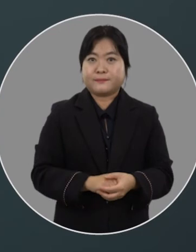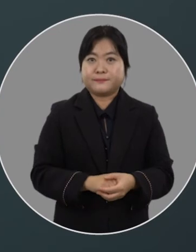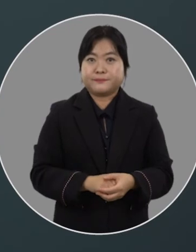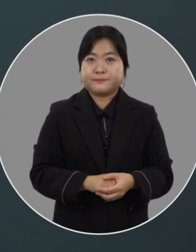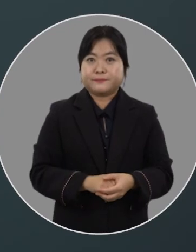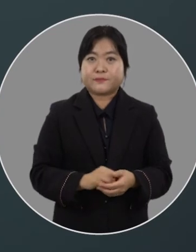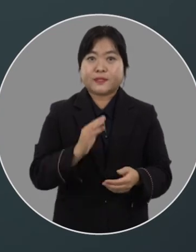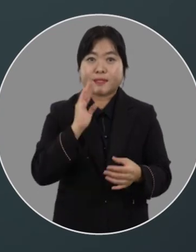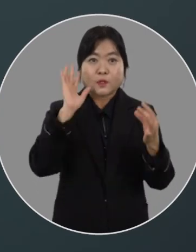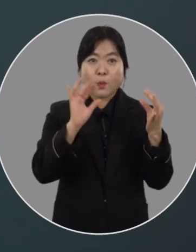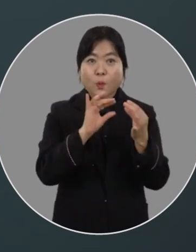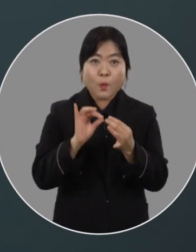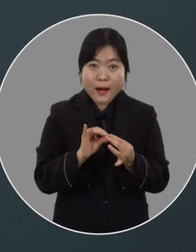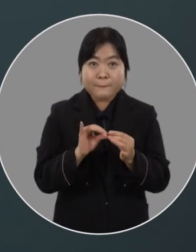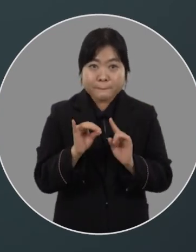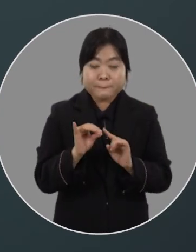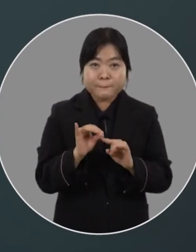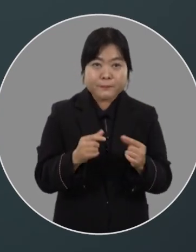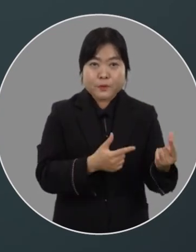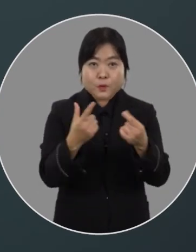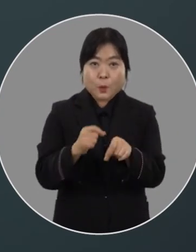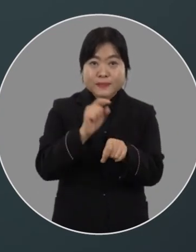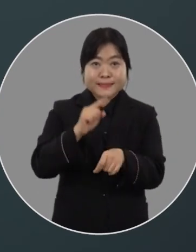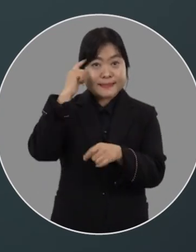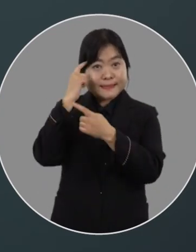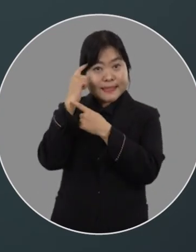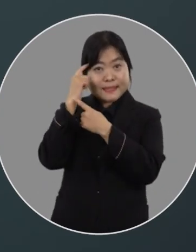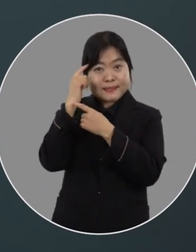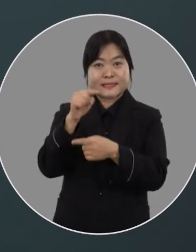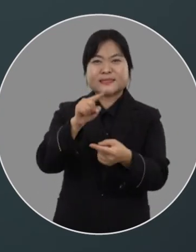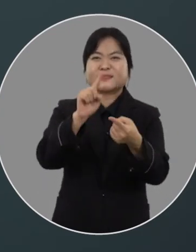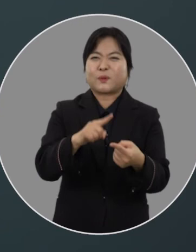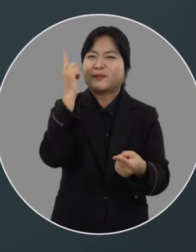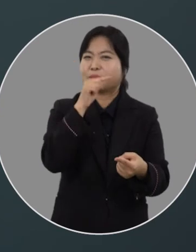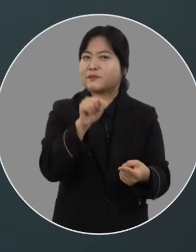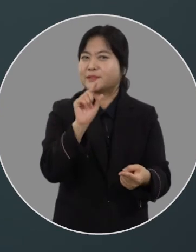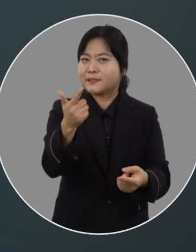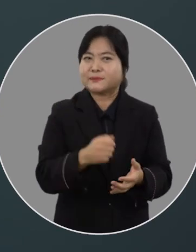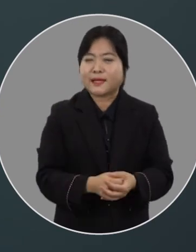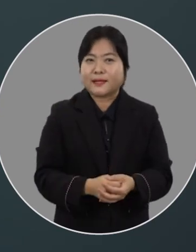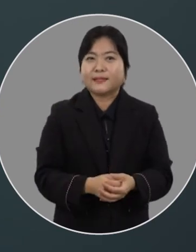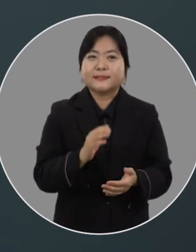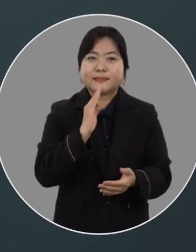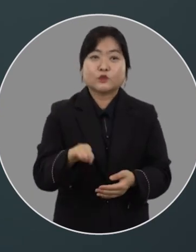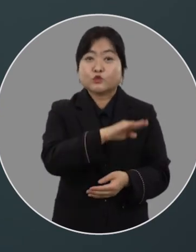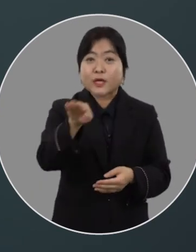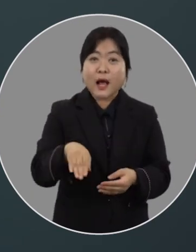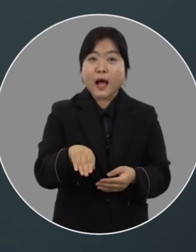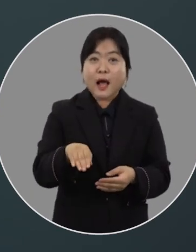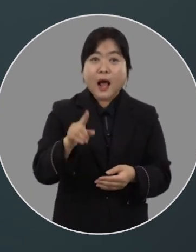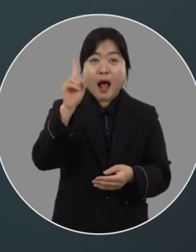좋겠습니다. 사실은 공감이라든지 동질의식이라는 것은 그 자체로 나쁜 것이 아닙니다. 사실은